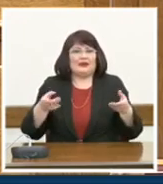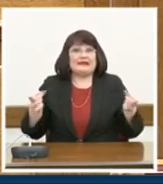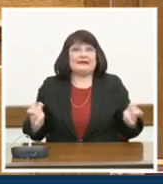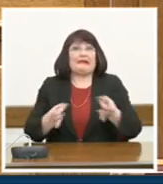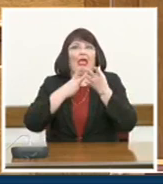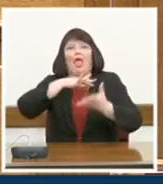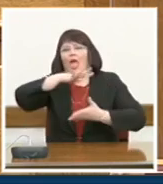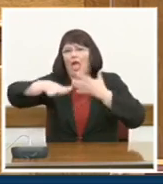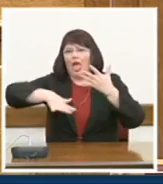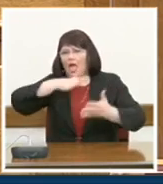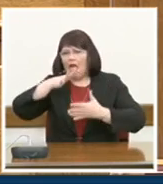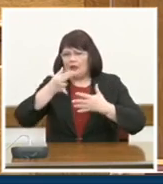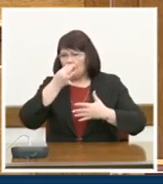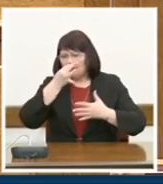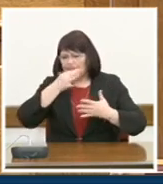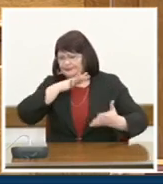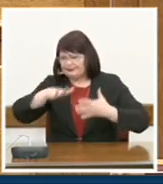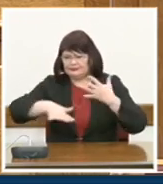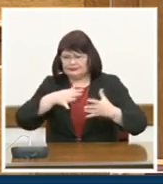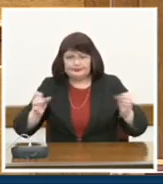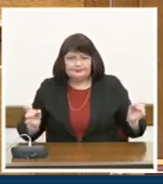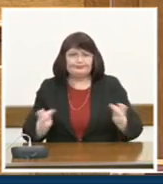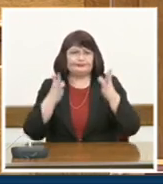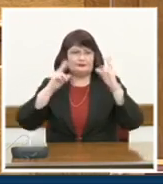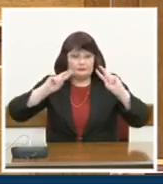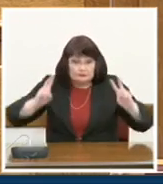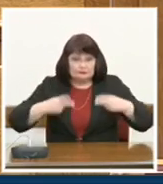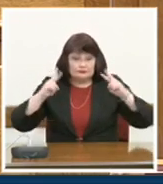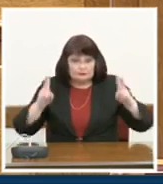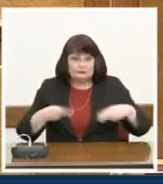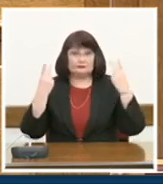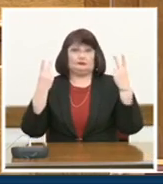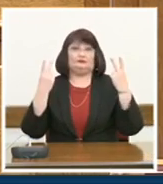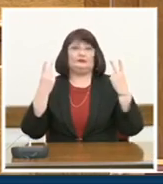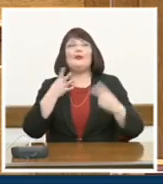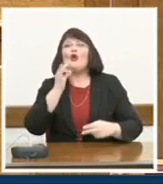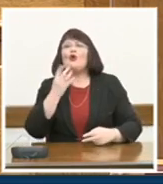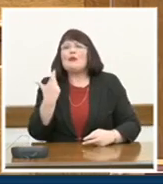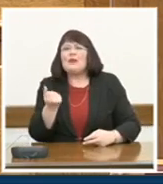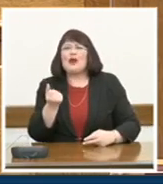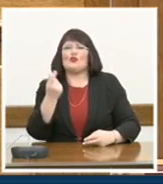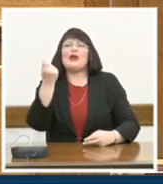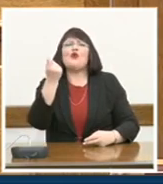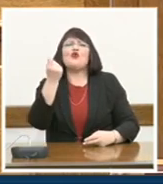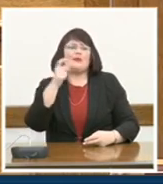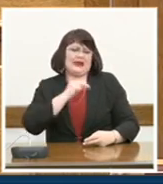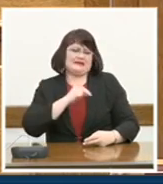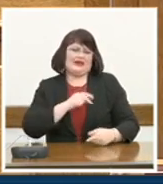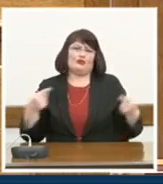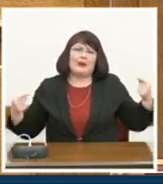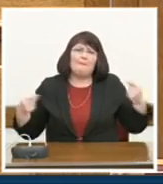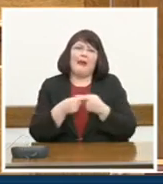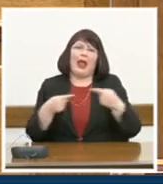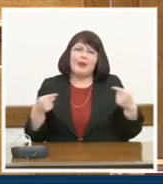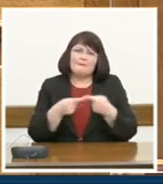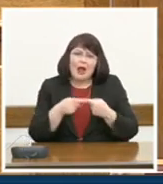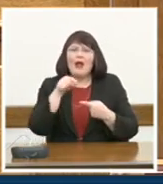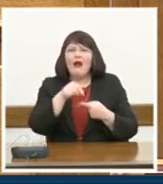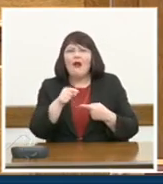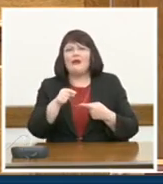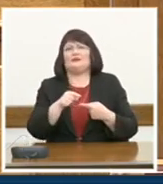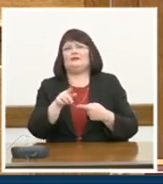κυρίως έκφραση ανταγωνιστικών οικονομικών συμφερόντων, που συγκρούονται, εκφράζονται με όξυνση